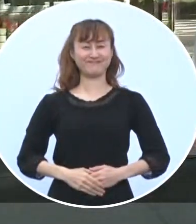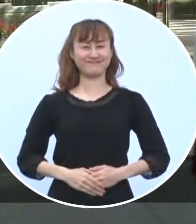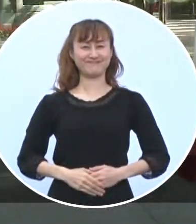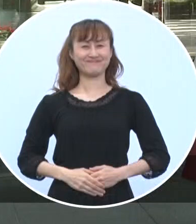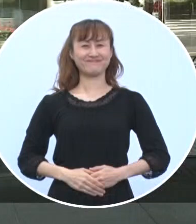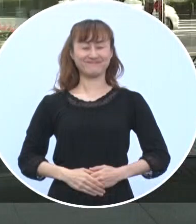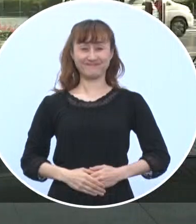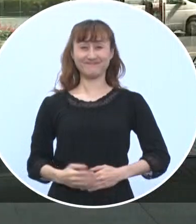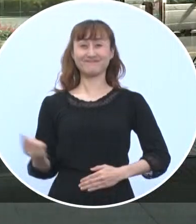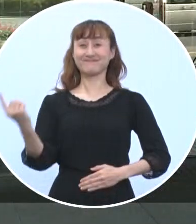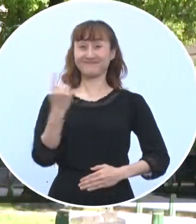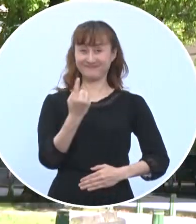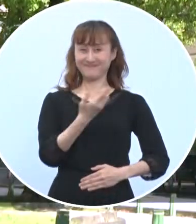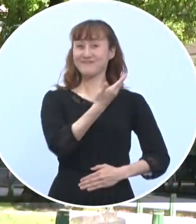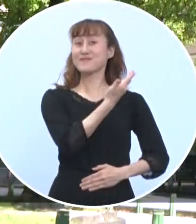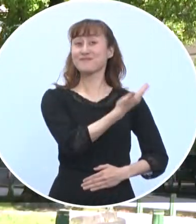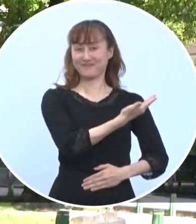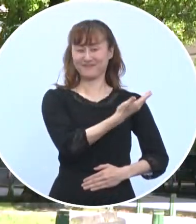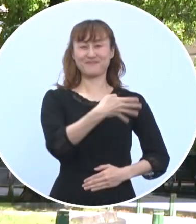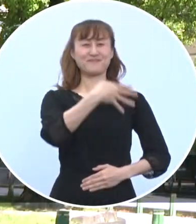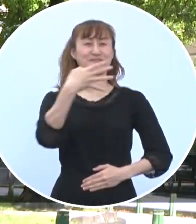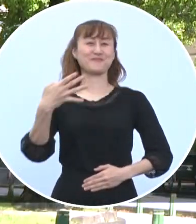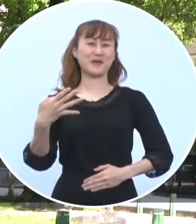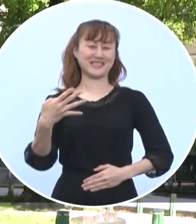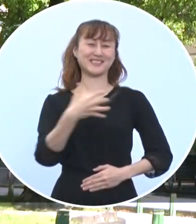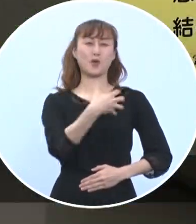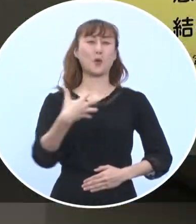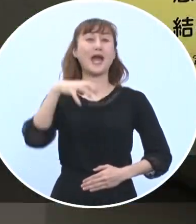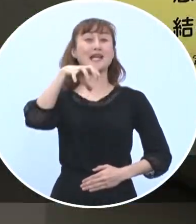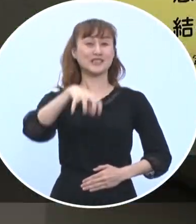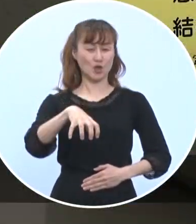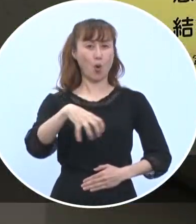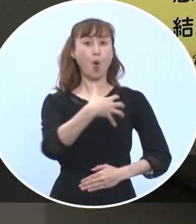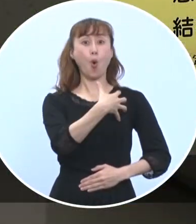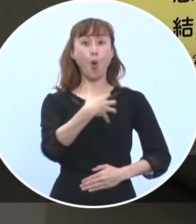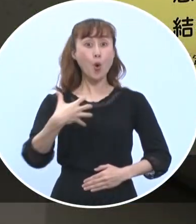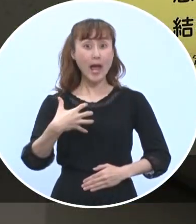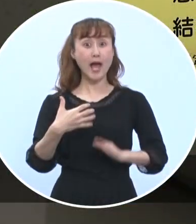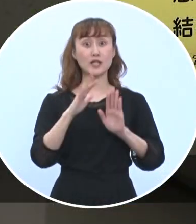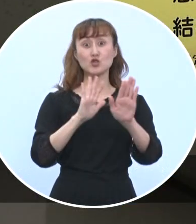やってきたのは四日市市保健所保健予防課です。